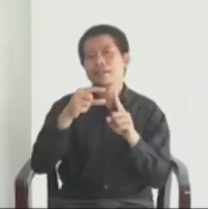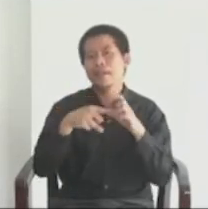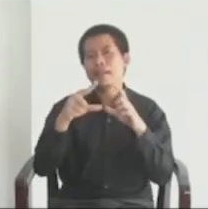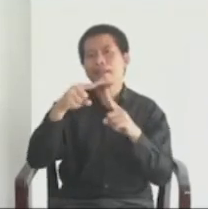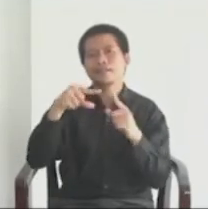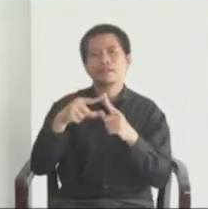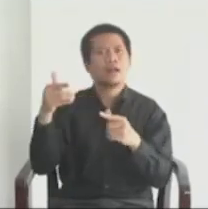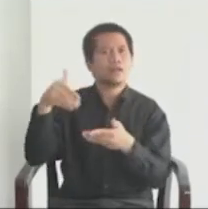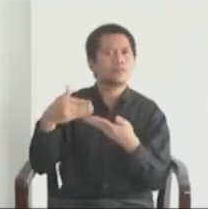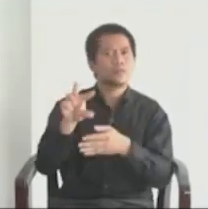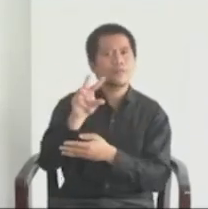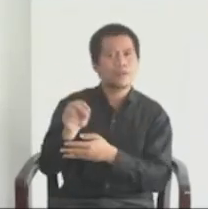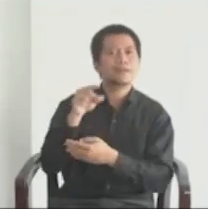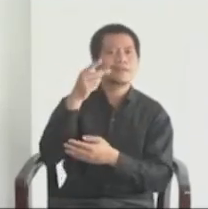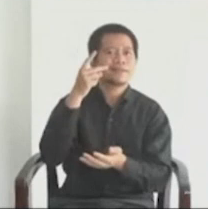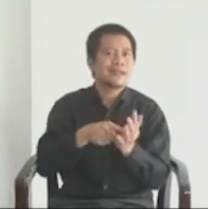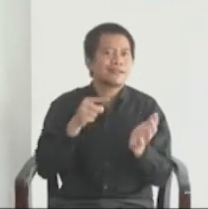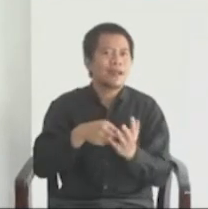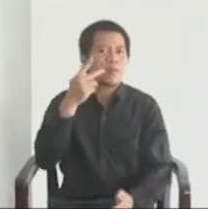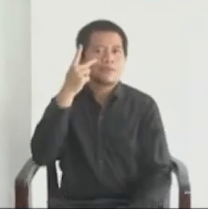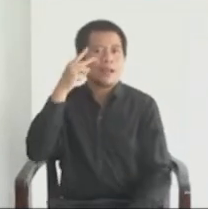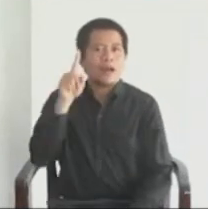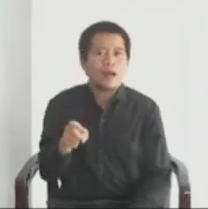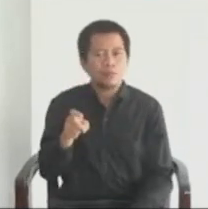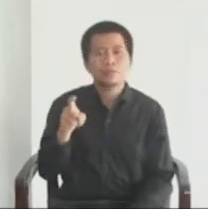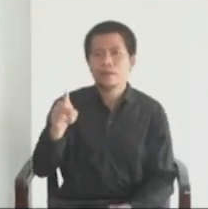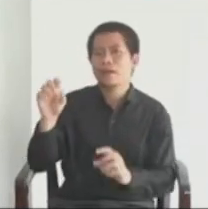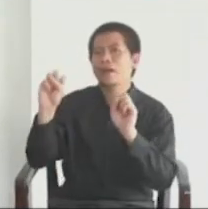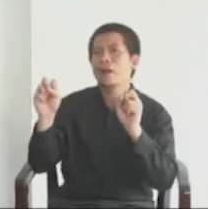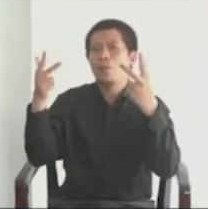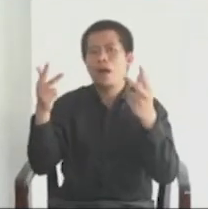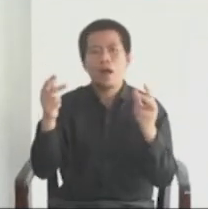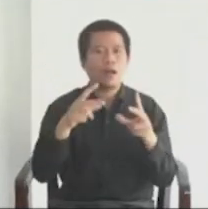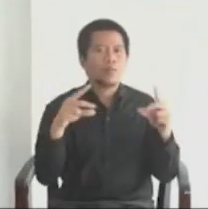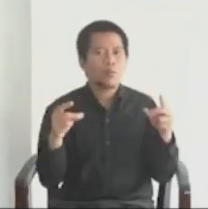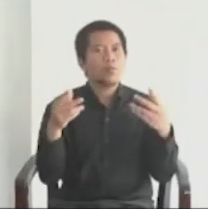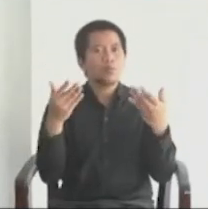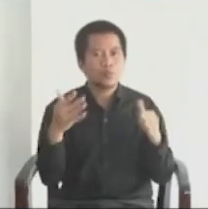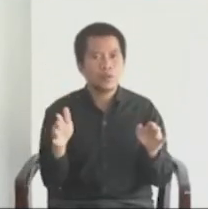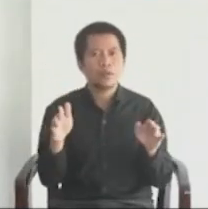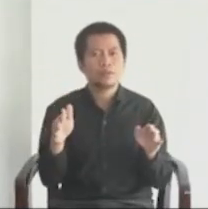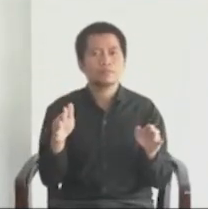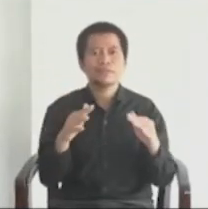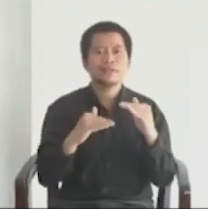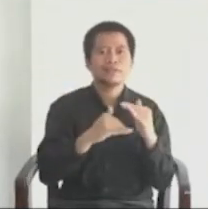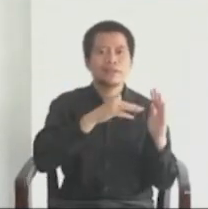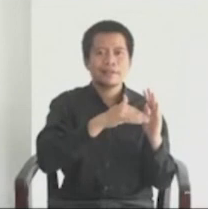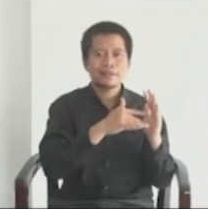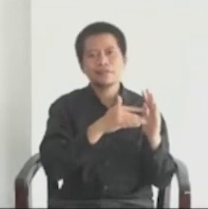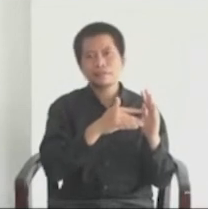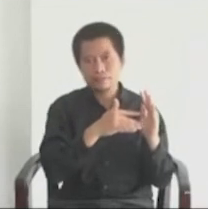harus tetap waspada, hadir di Karawang dan hadir di Kota Depok berdasarkan kajian